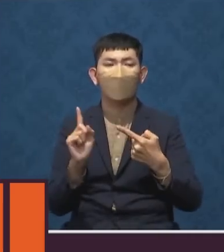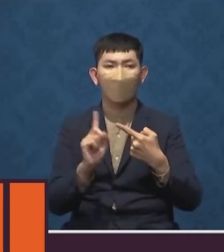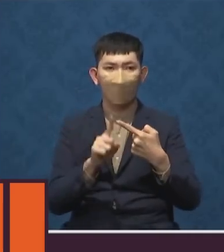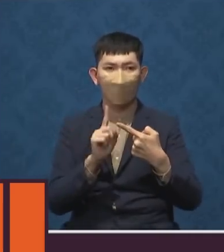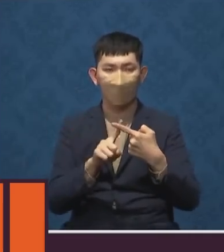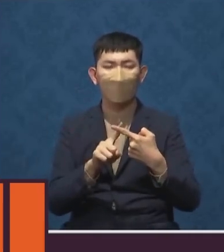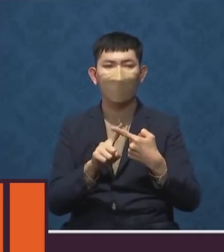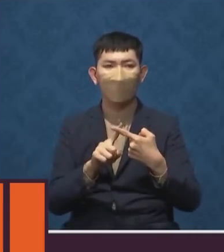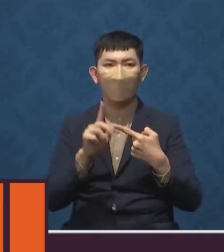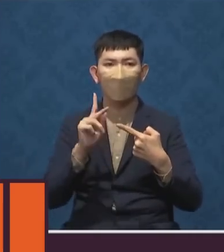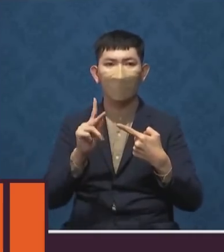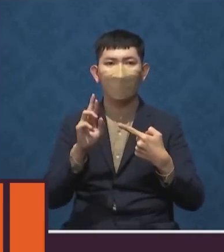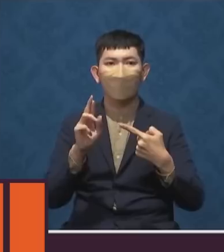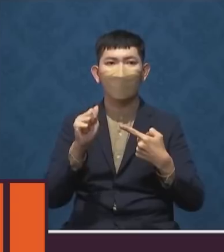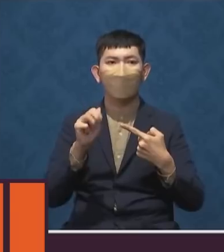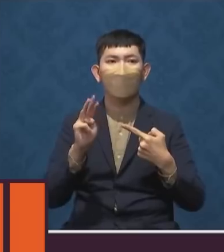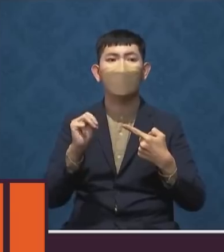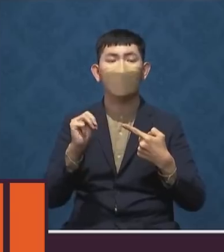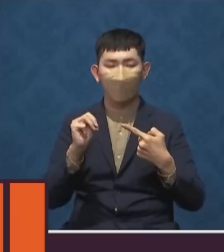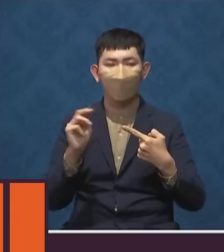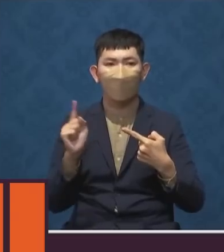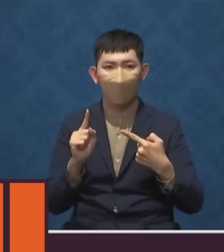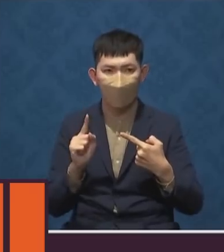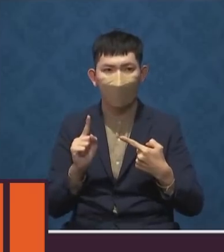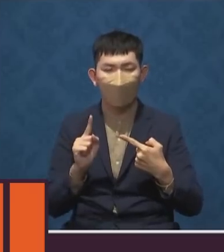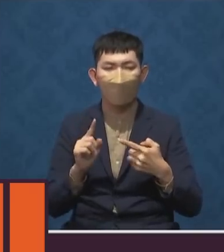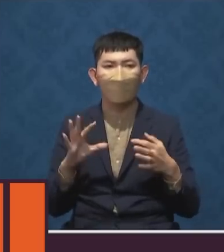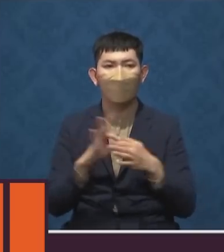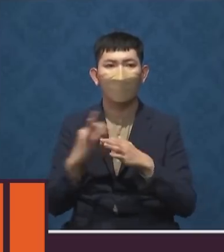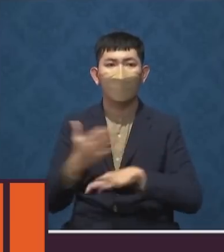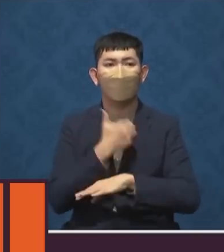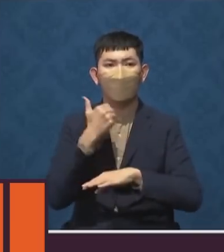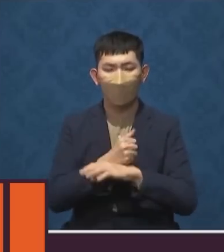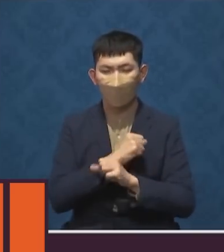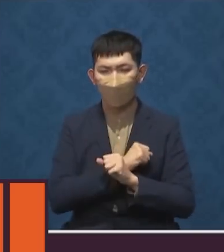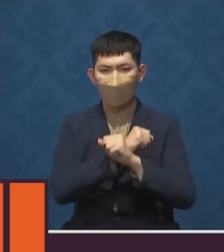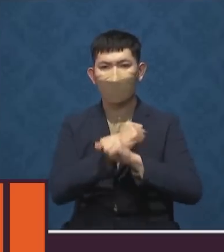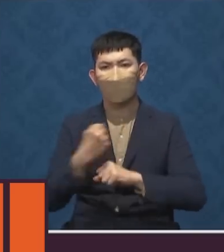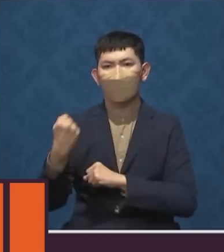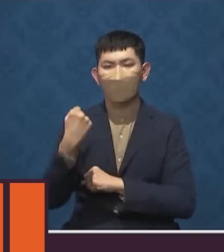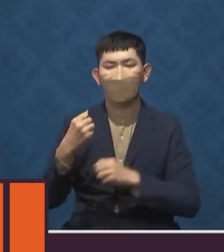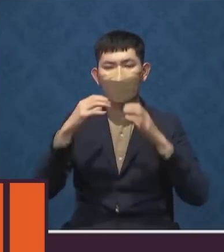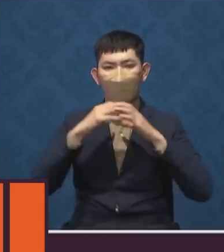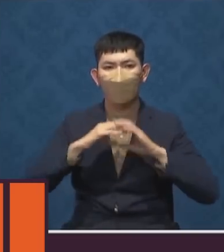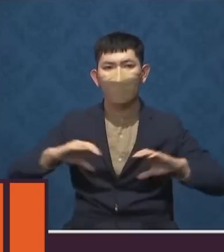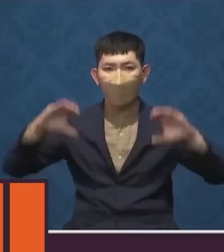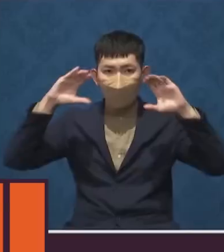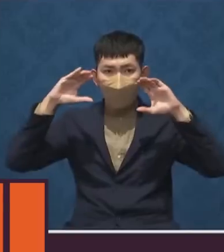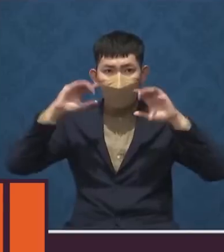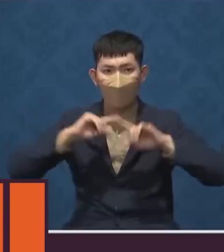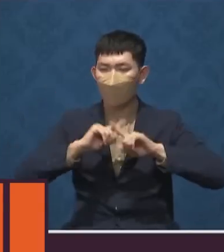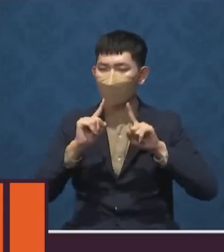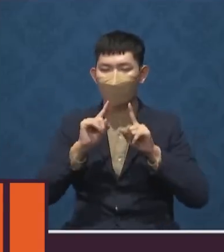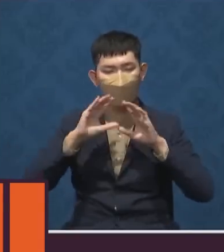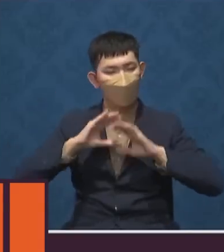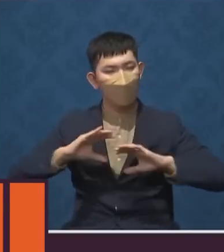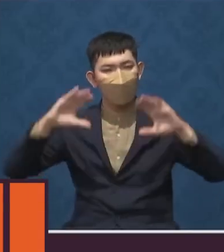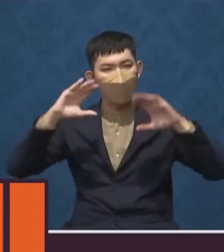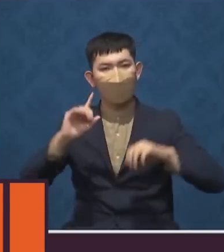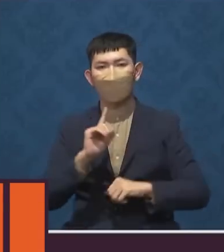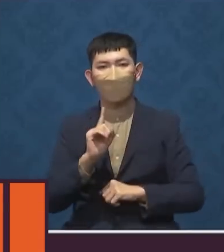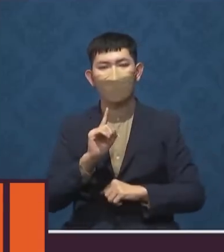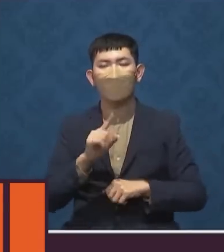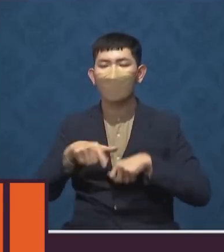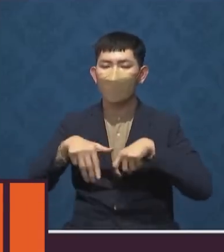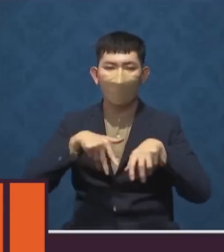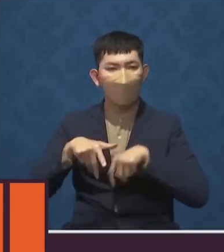บก.ร.ม.ที่ผ่านมาถูกใช้เป็เคื่มยตการเมืองเพื่รักษาคามมนคงของรฐบาลมากก่าคามมนคงของรัฐหอวของประชา